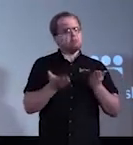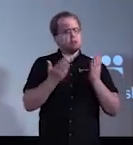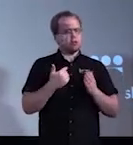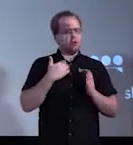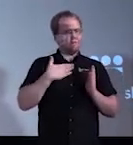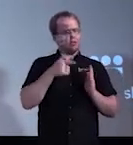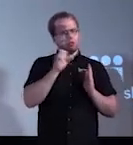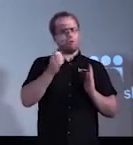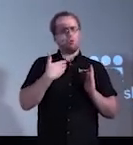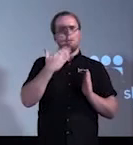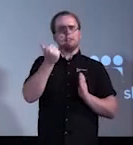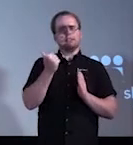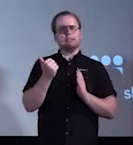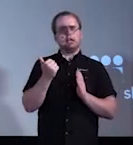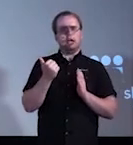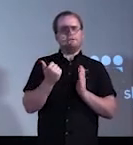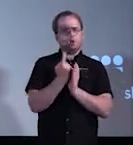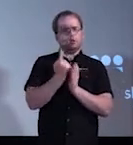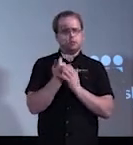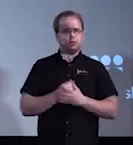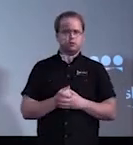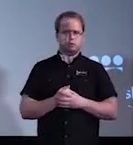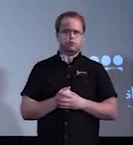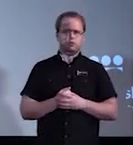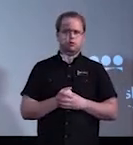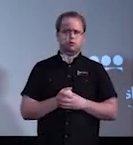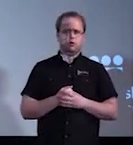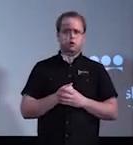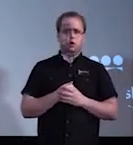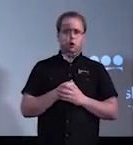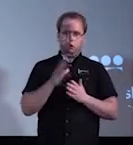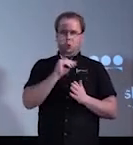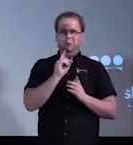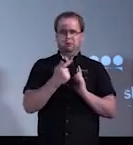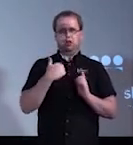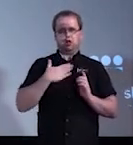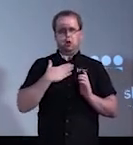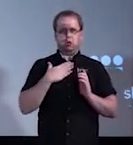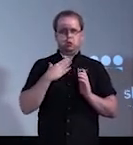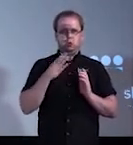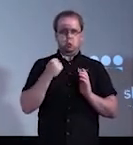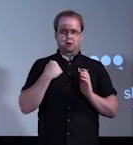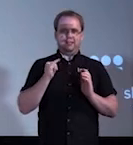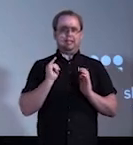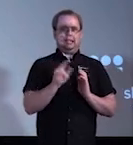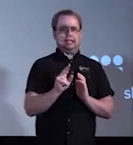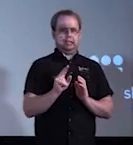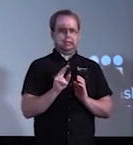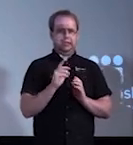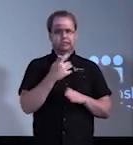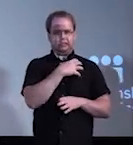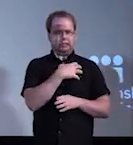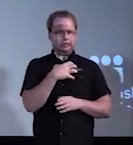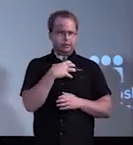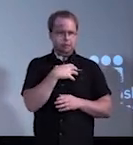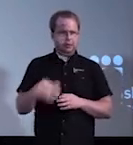bästa förutsättningarna. Så därför var det förstås glädjande att få gå in i ett departement, ta över ett departement och utveckla